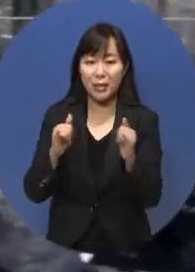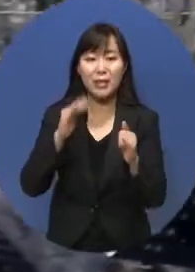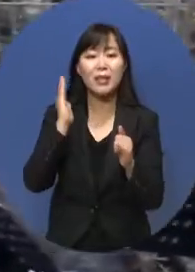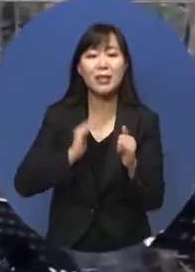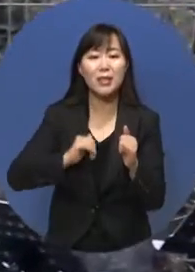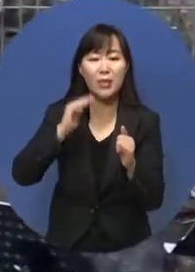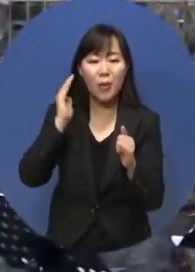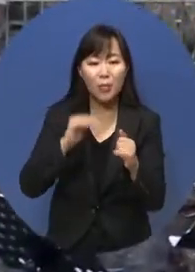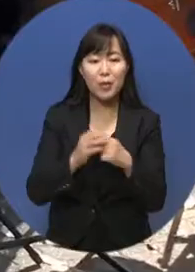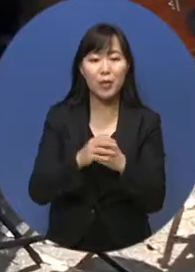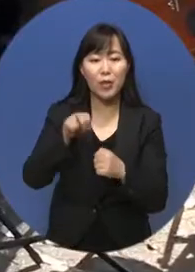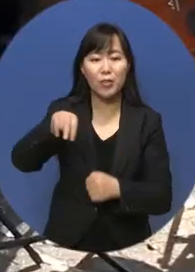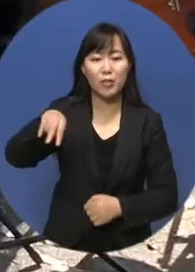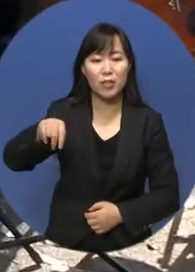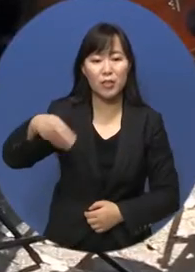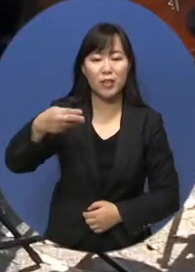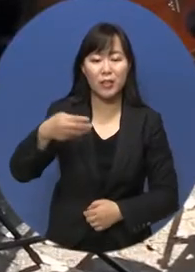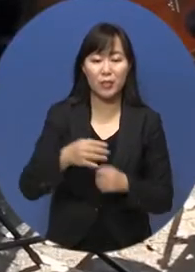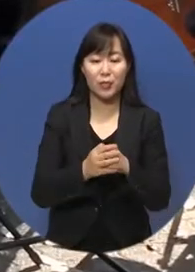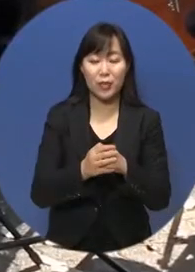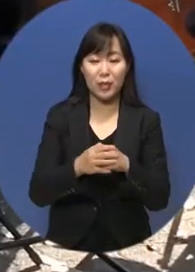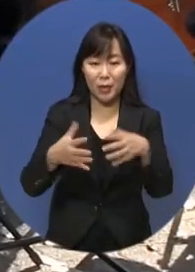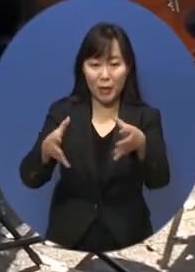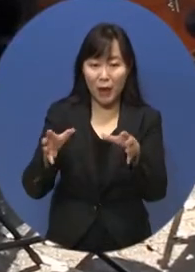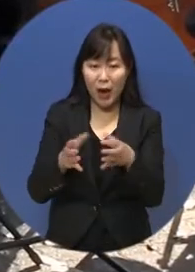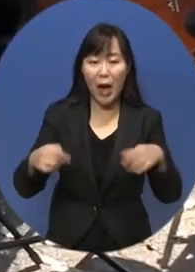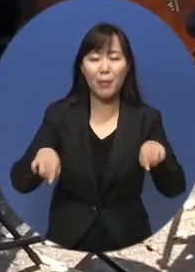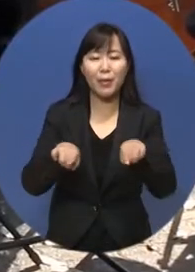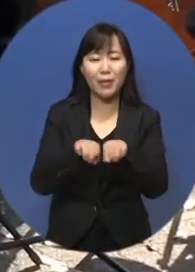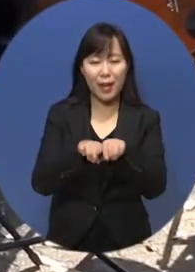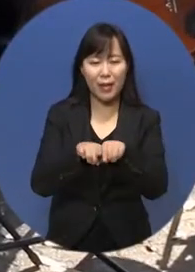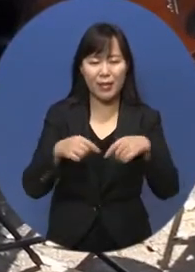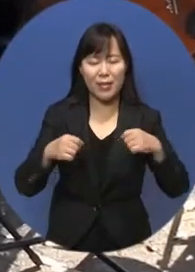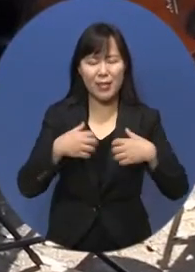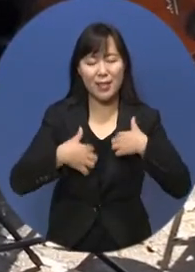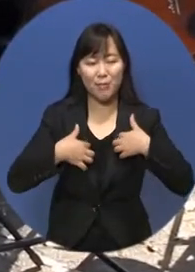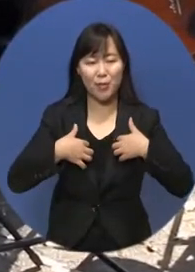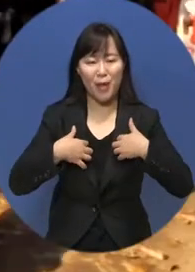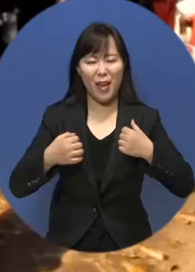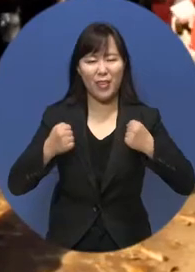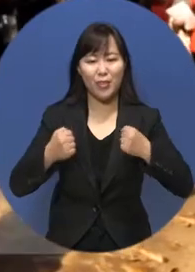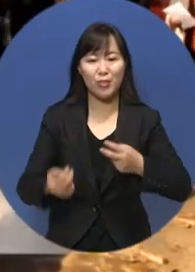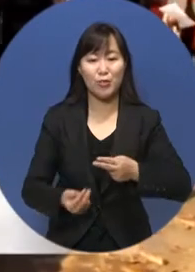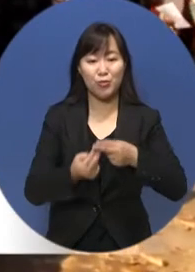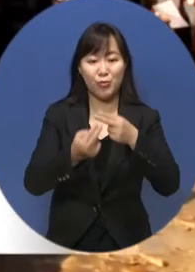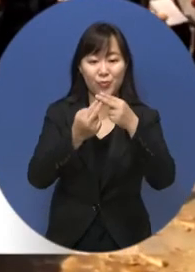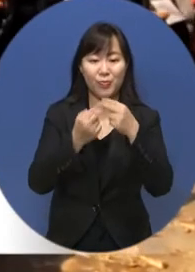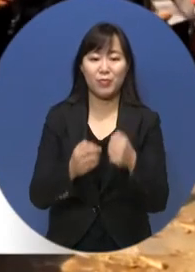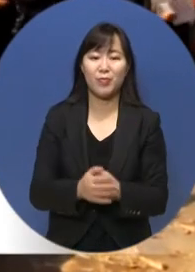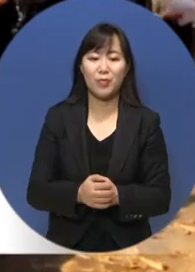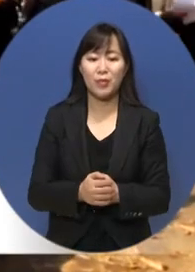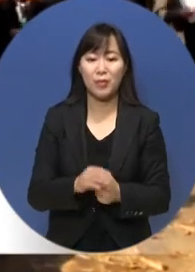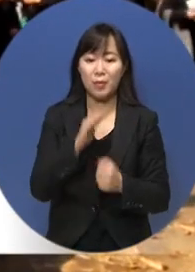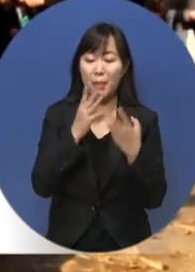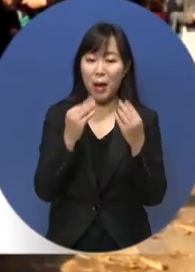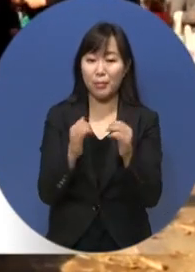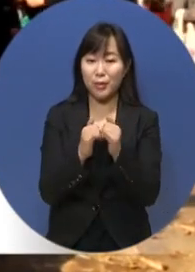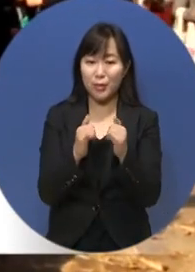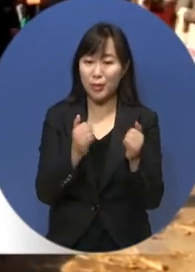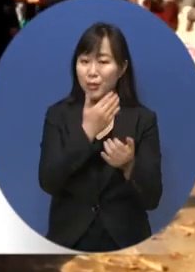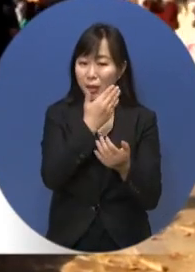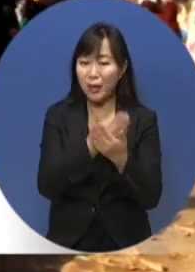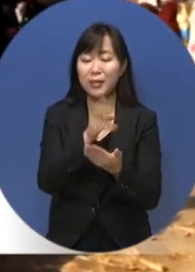의정부 유스 챔버 오케스트라와 협력하여 뺏벌의 기쁨의 에너지를 충전 중이었습니다. 많은 분들이 오늘 그